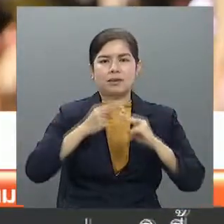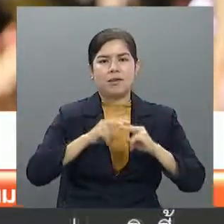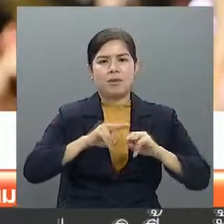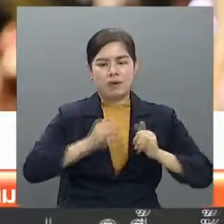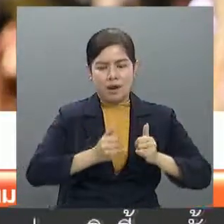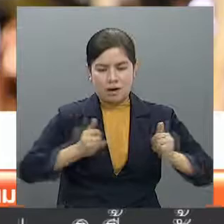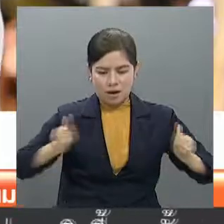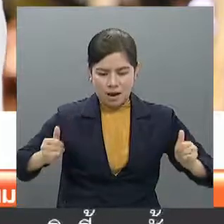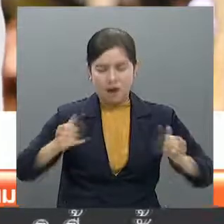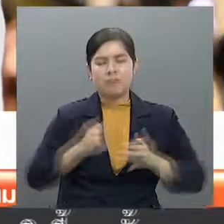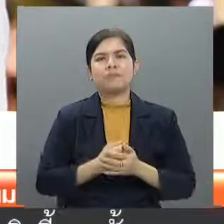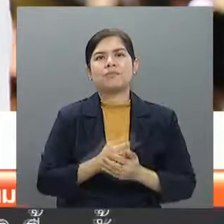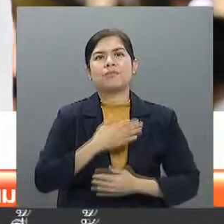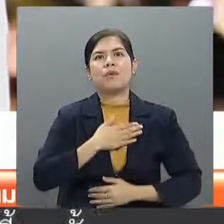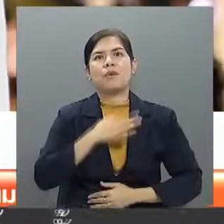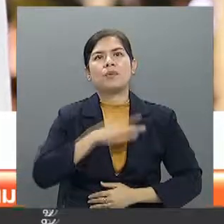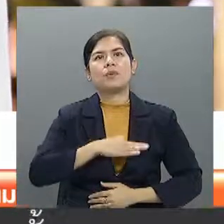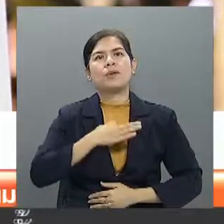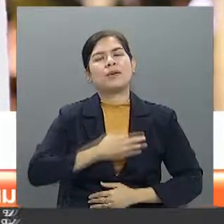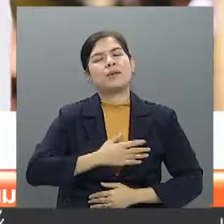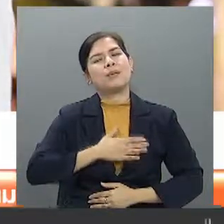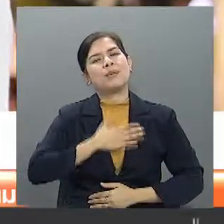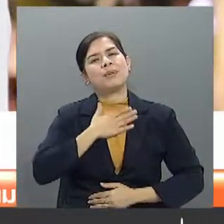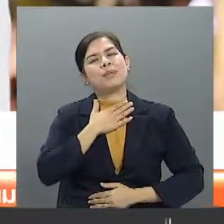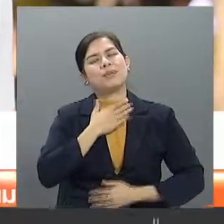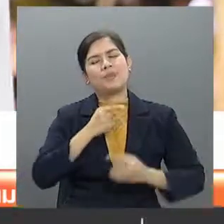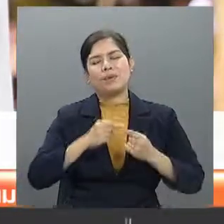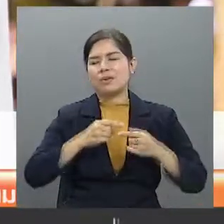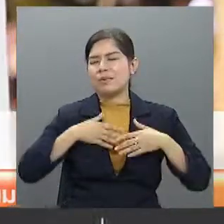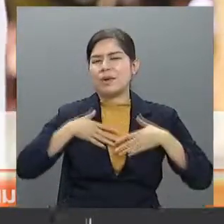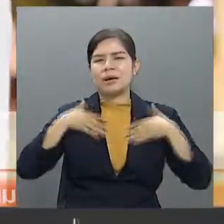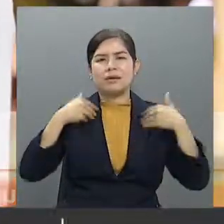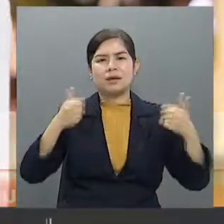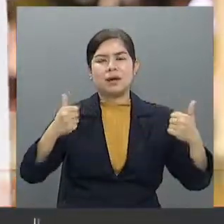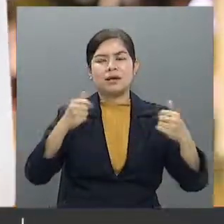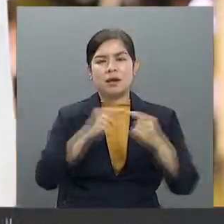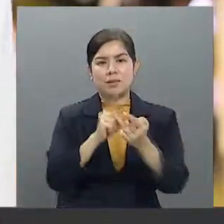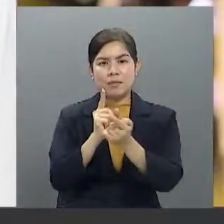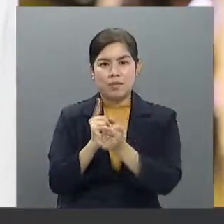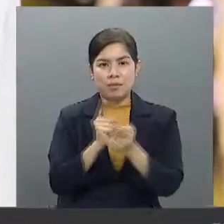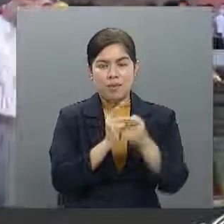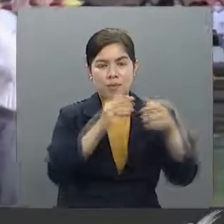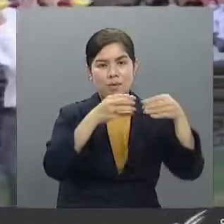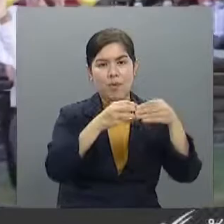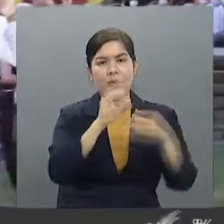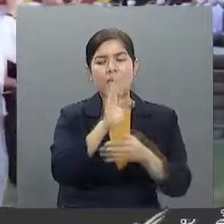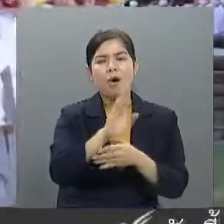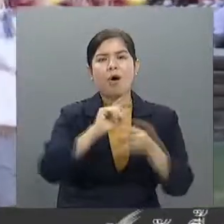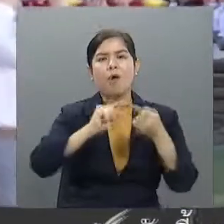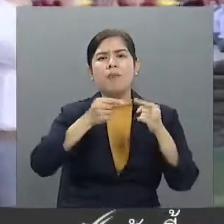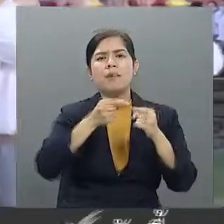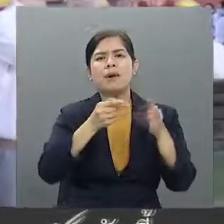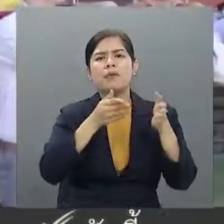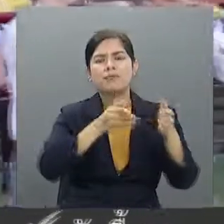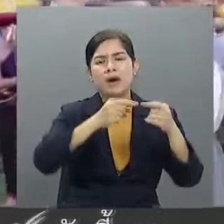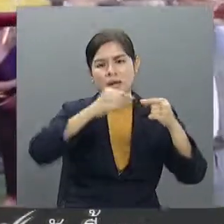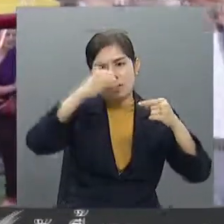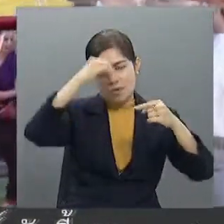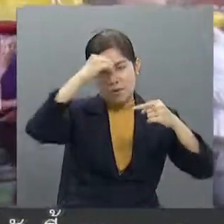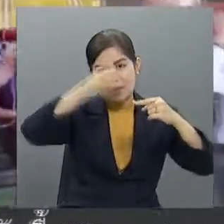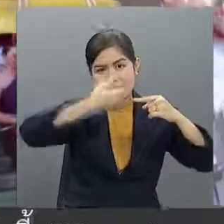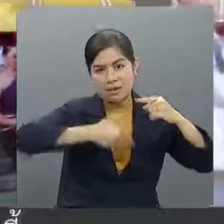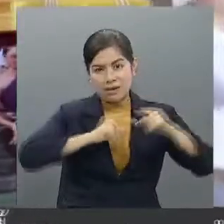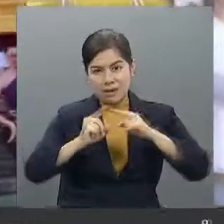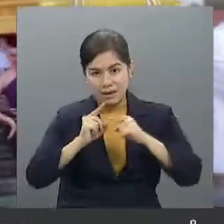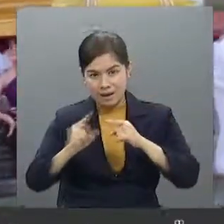อบอุ่นแล้วก็ทำให้เรามีความสุขมากเลยครับแล้วก็ได้พบปะเพื่อนมากมายหลากหลายสาขามากครับ การเรียนรู้วิถีชีวิตชุมชนท้อง